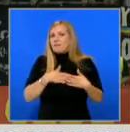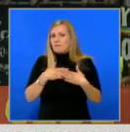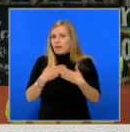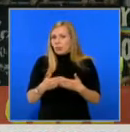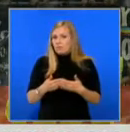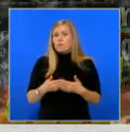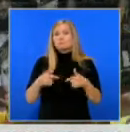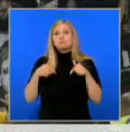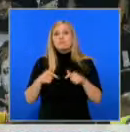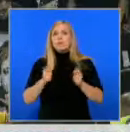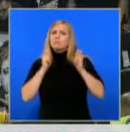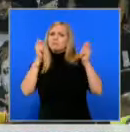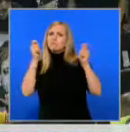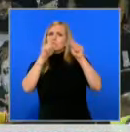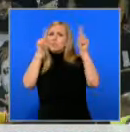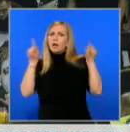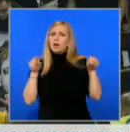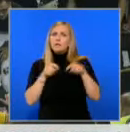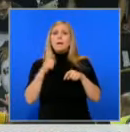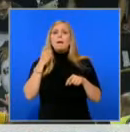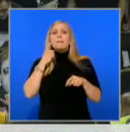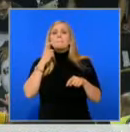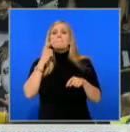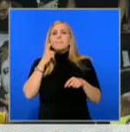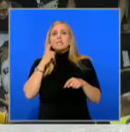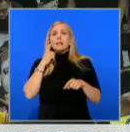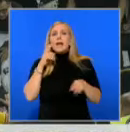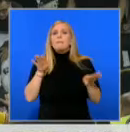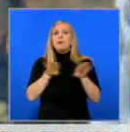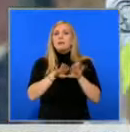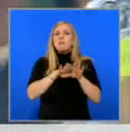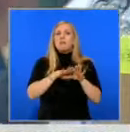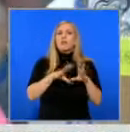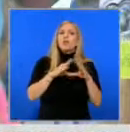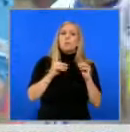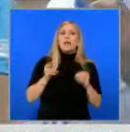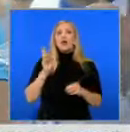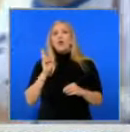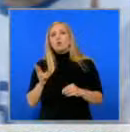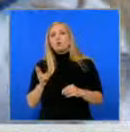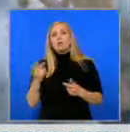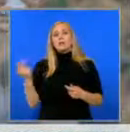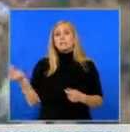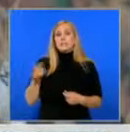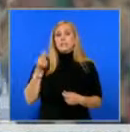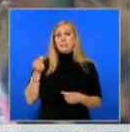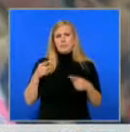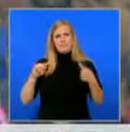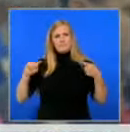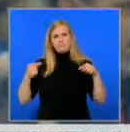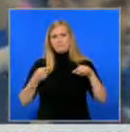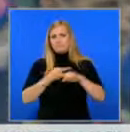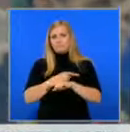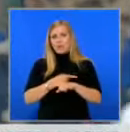транспаранти на които беше изписано бесарабия е румъния косово е сърбия като провокацията доведе до спиране на срещата за